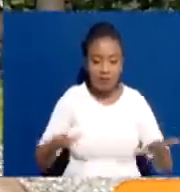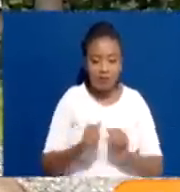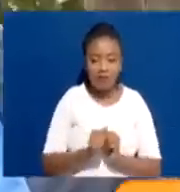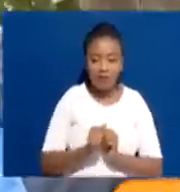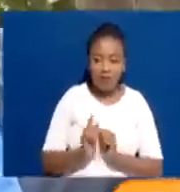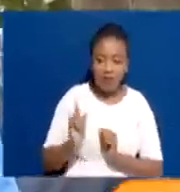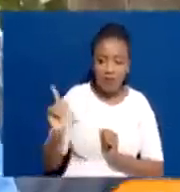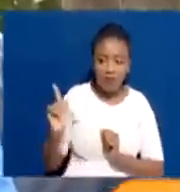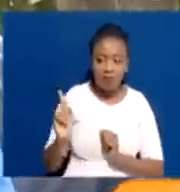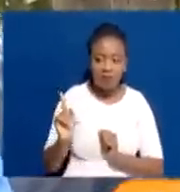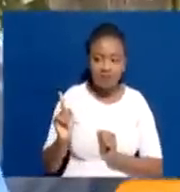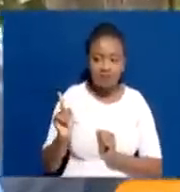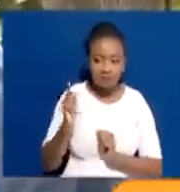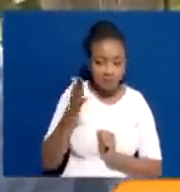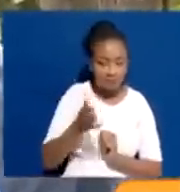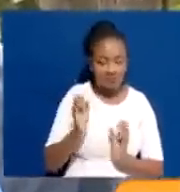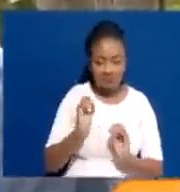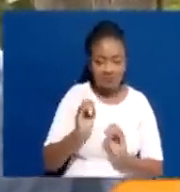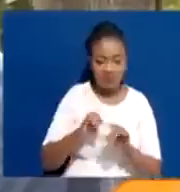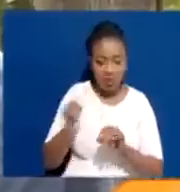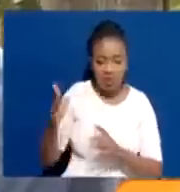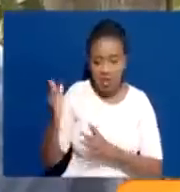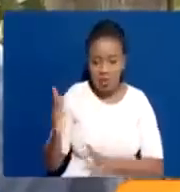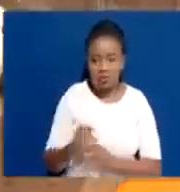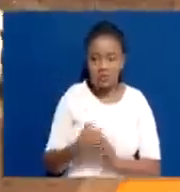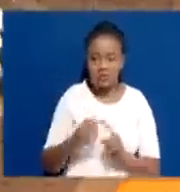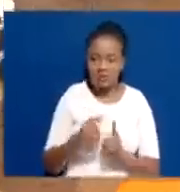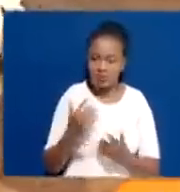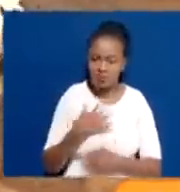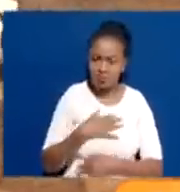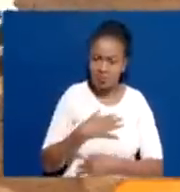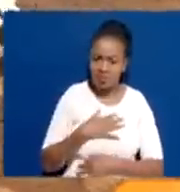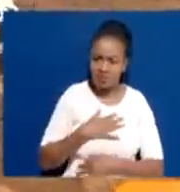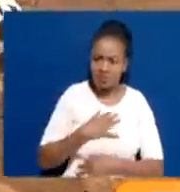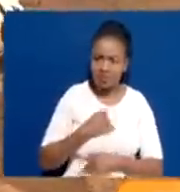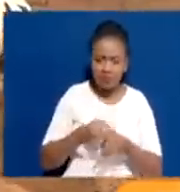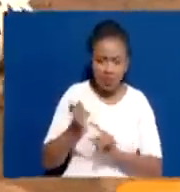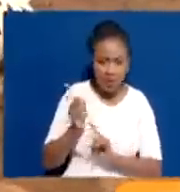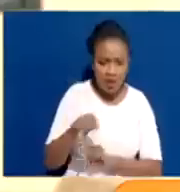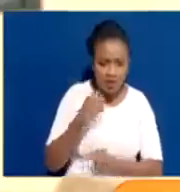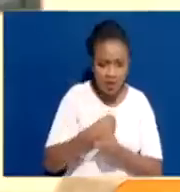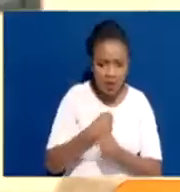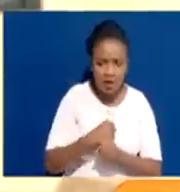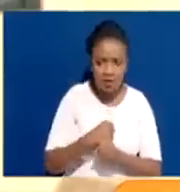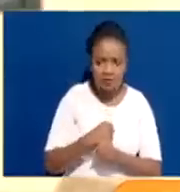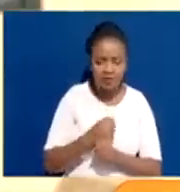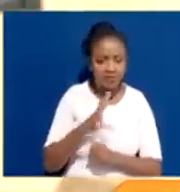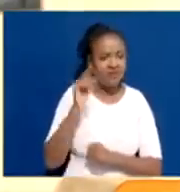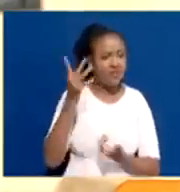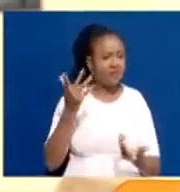when Osinde left the homestead, is still puzzled by what he discovered when he returned to work. Kubenyamaza